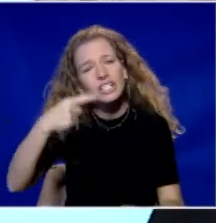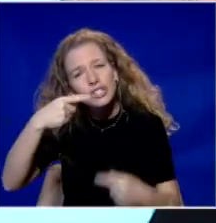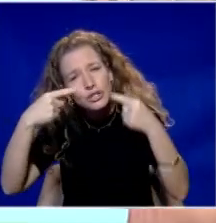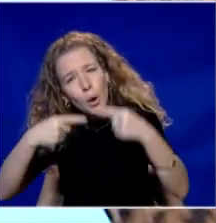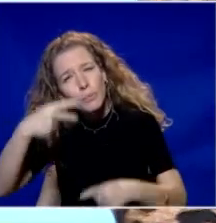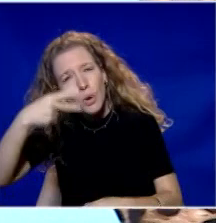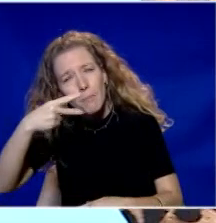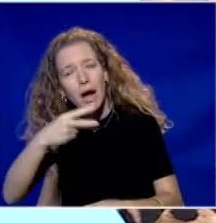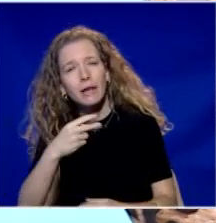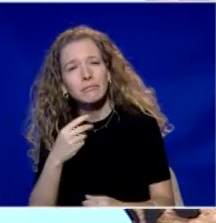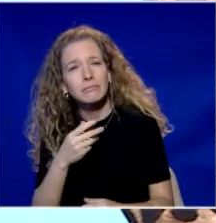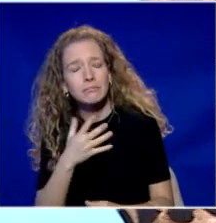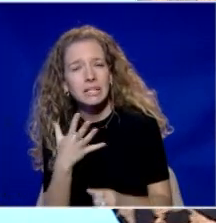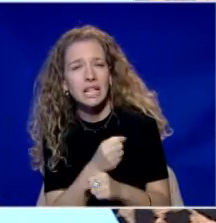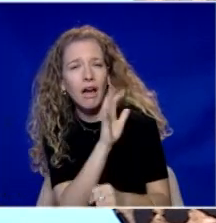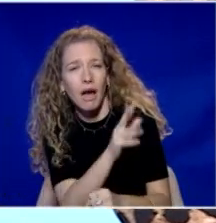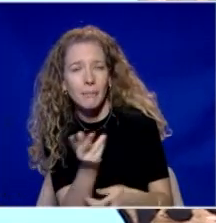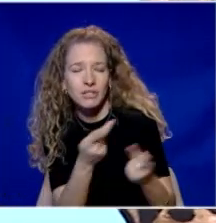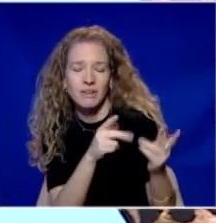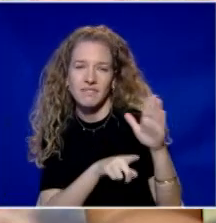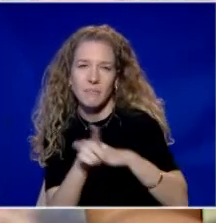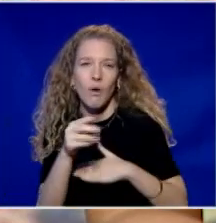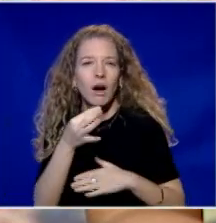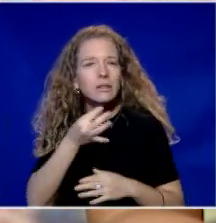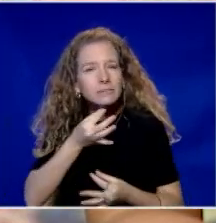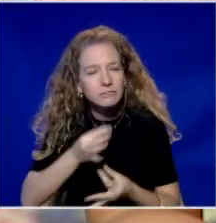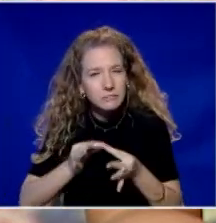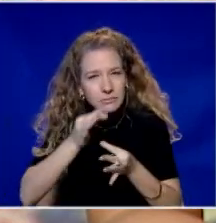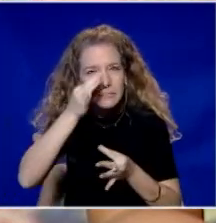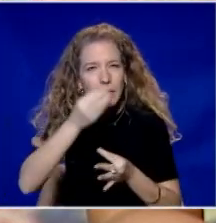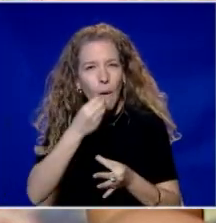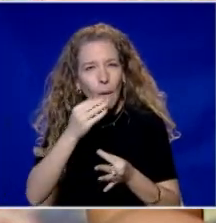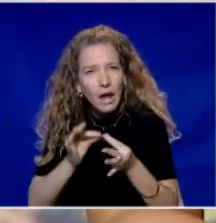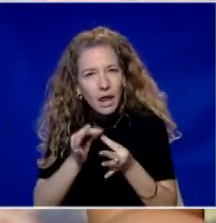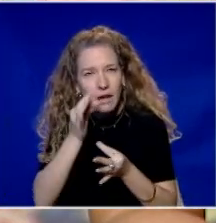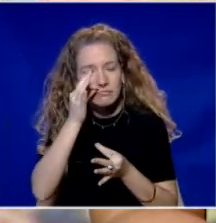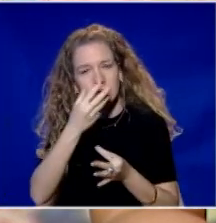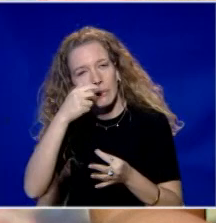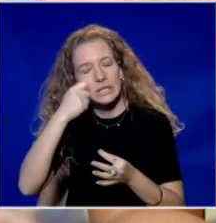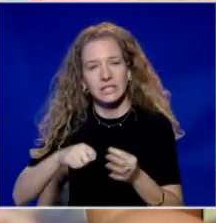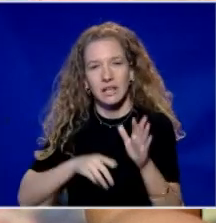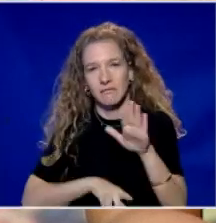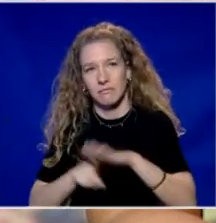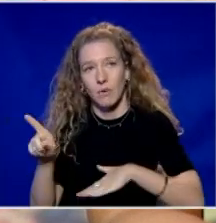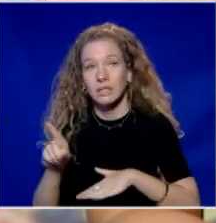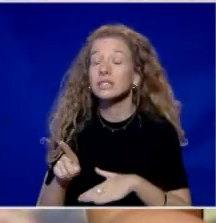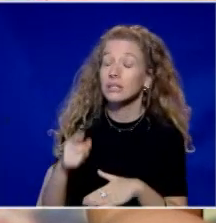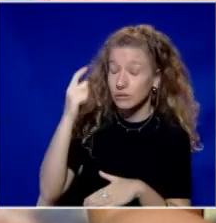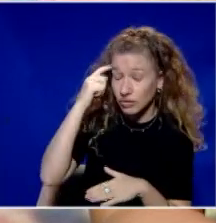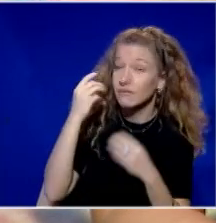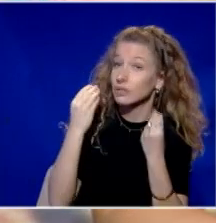ובורחת. היא מוציאה את הזונדה לבד ו... לי זה נשמע מאוד, מאוד נכון כן לכפות עליה דבר כזה, כי בעצם